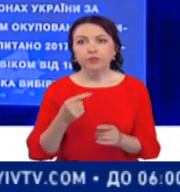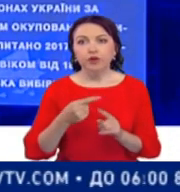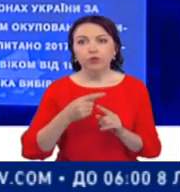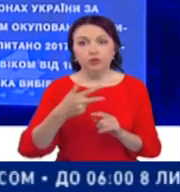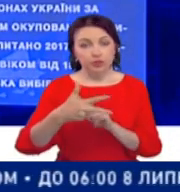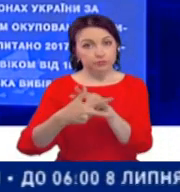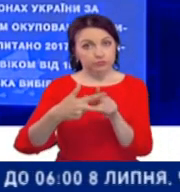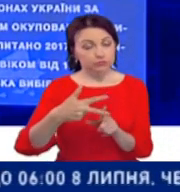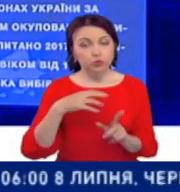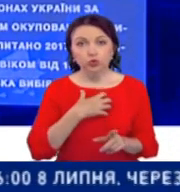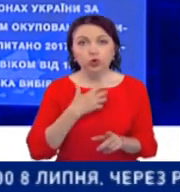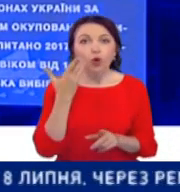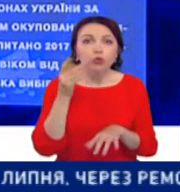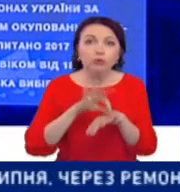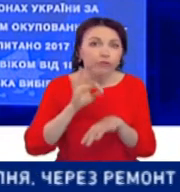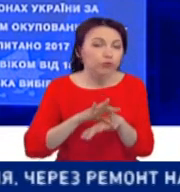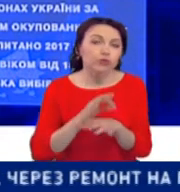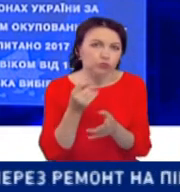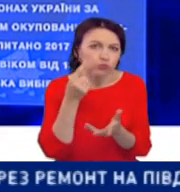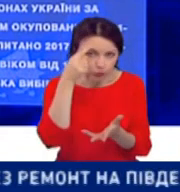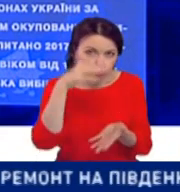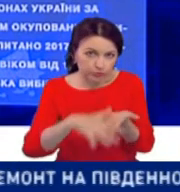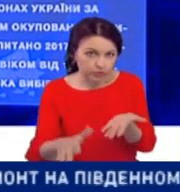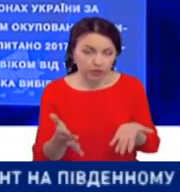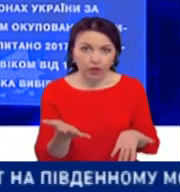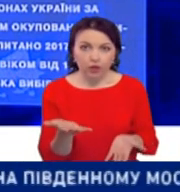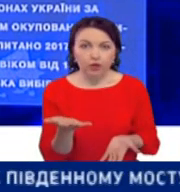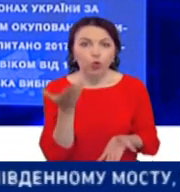ключові моменти, бо коли ми хворі, пан Андрій, ну, самі розумієте, да, коли в